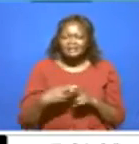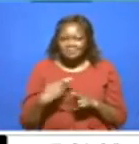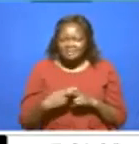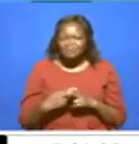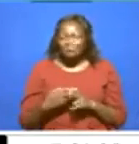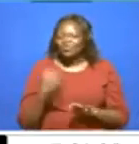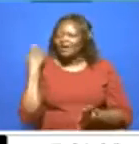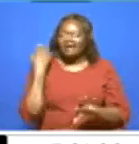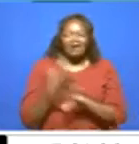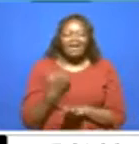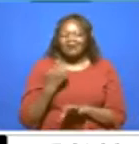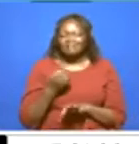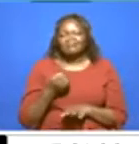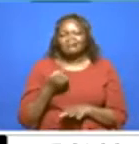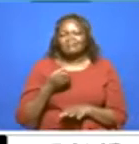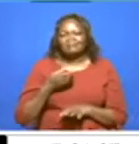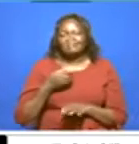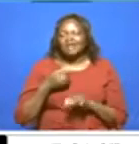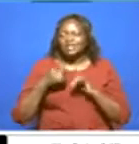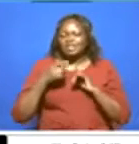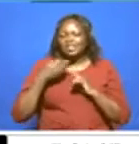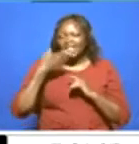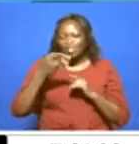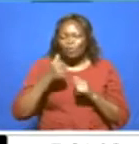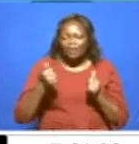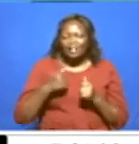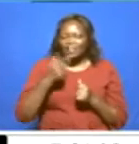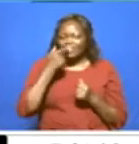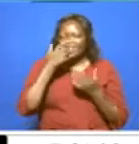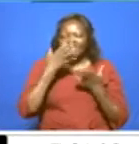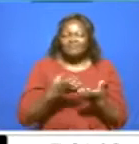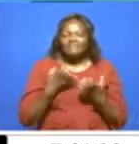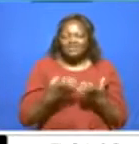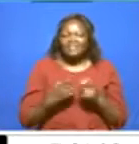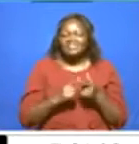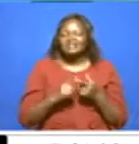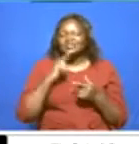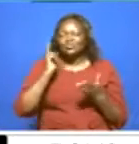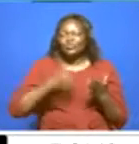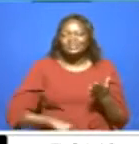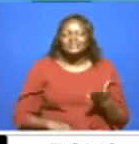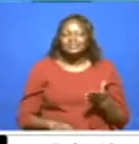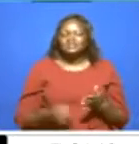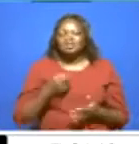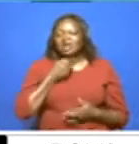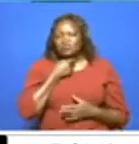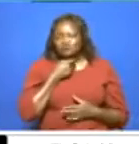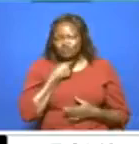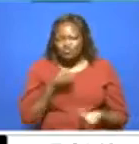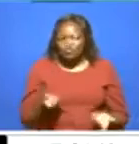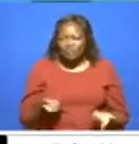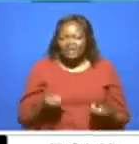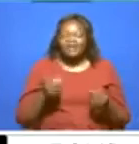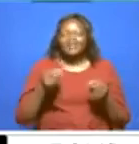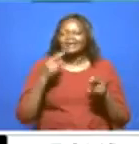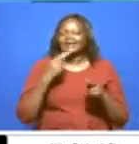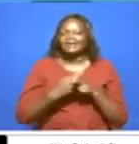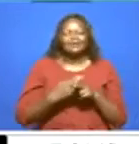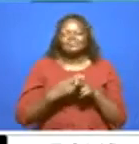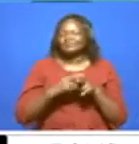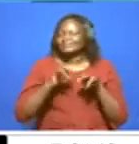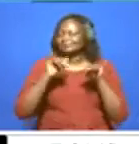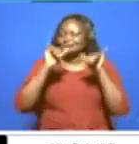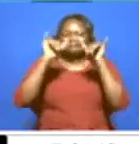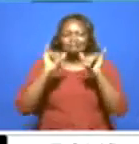gumu kwao kulitamka vyema kwa sababu ya ndimi zao nzito, na wakalitamka kama Kariokor. Na jina hilo basi limesalia